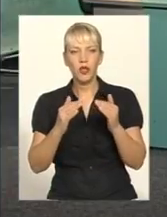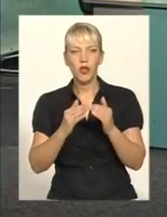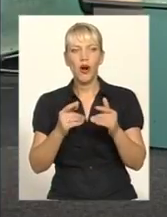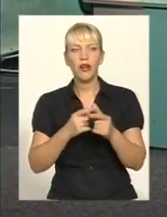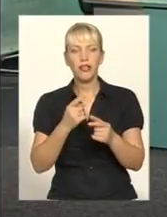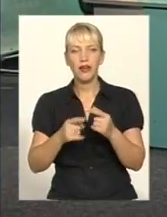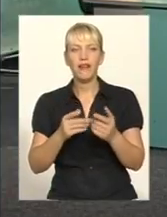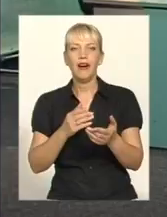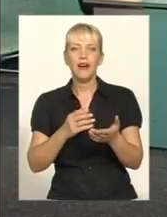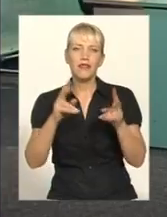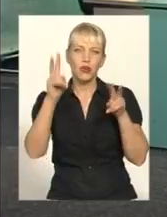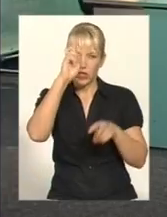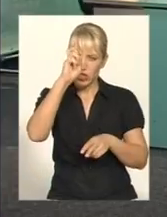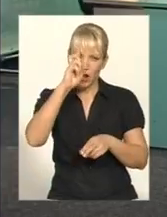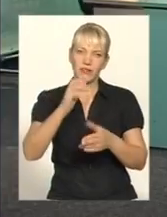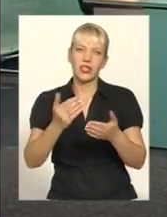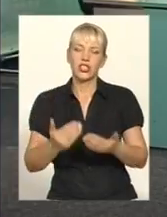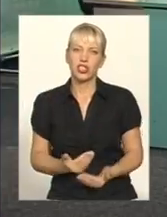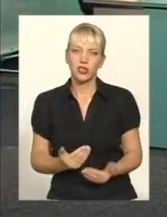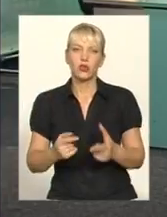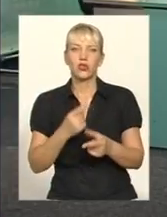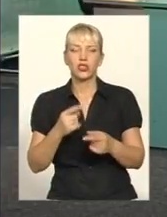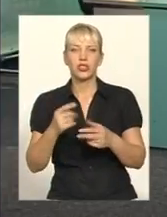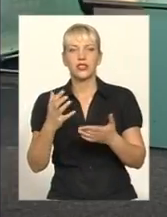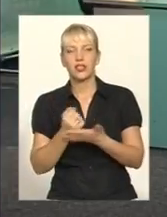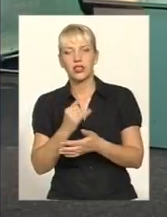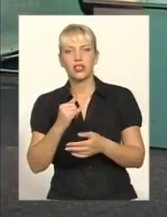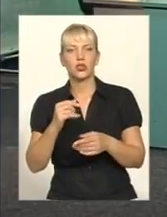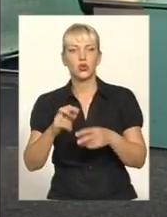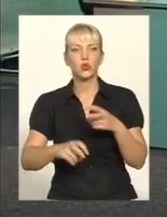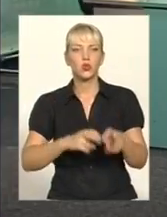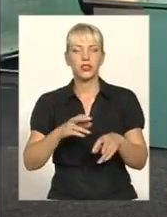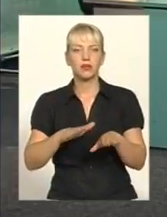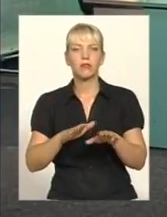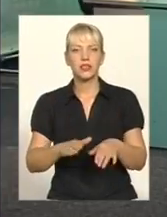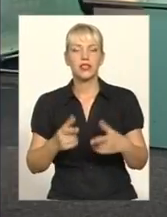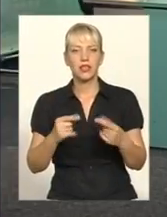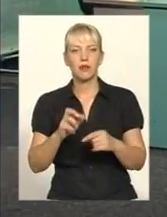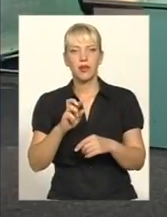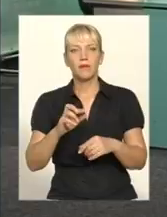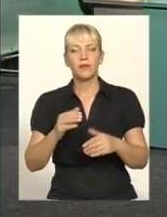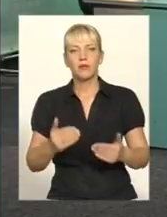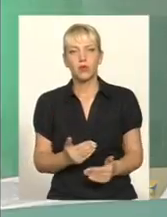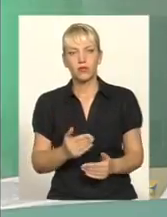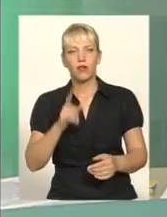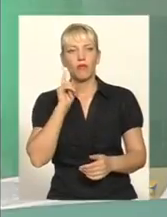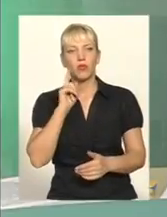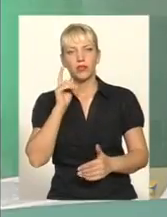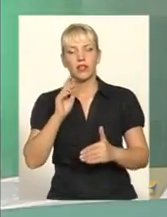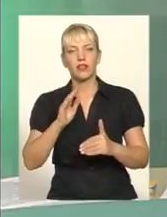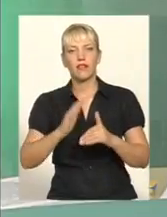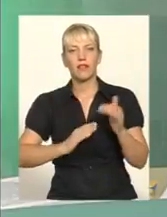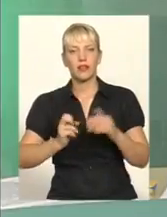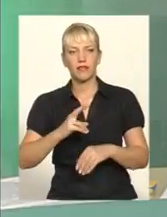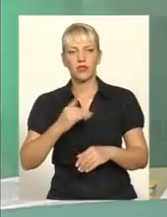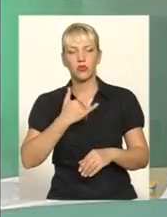чи відомче житло, чи знайти, підшукати місце, де б мешкав молодий фахівець? В